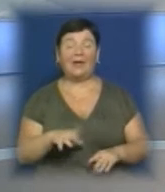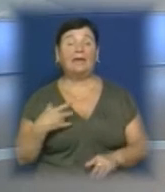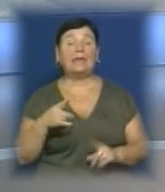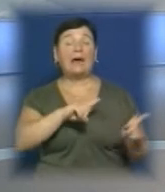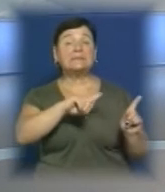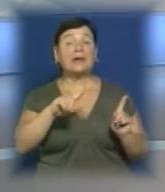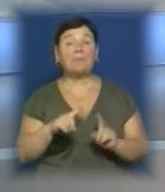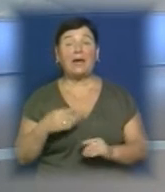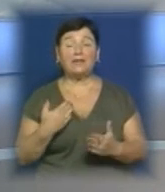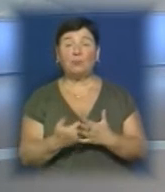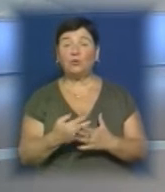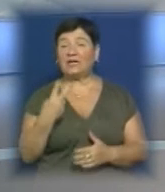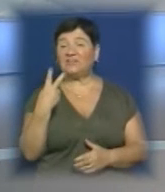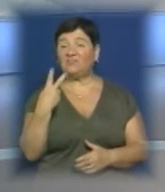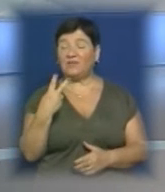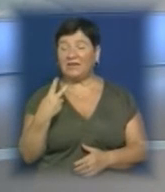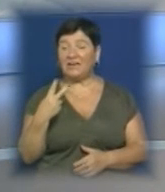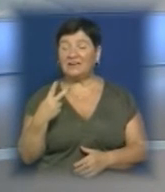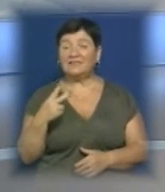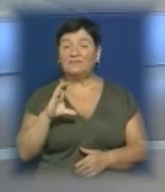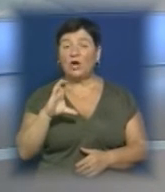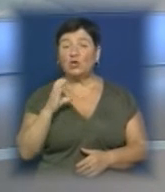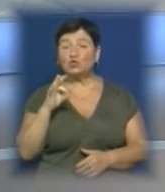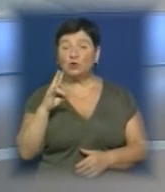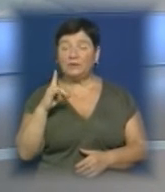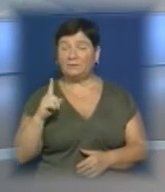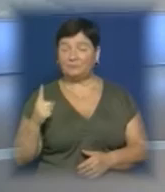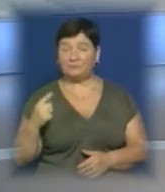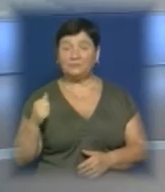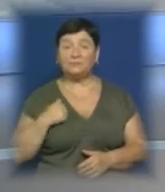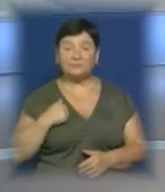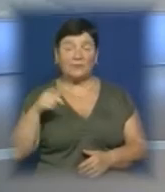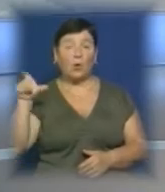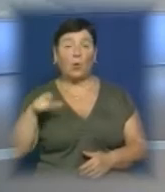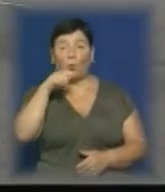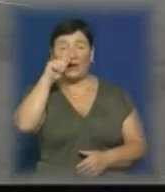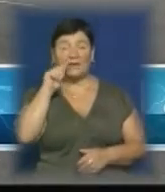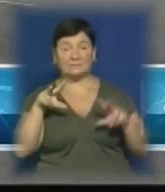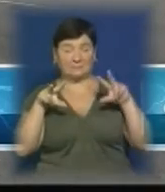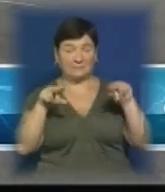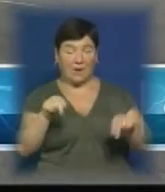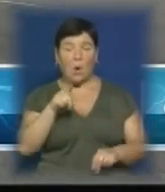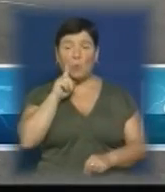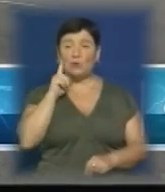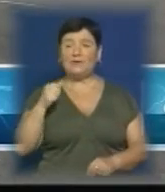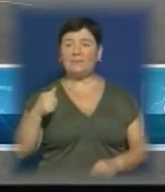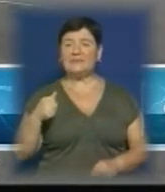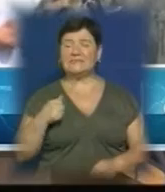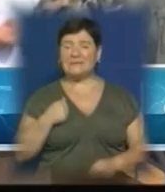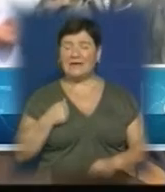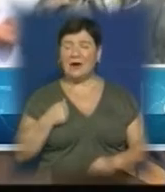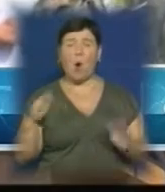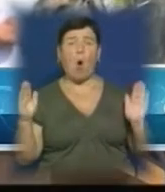На Закарпатті понад 200 солдатів строкової служби склали присягу на вірність українському народу. Молоді бійці